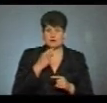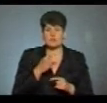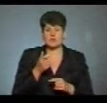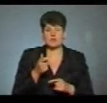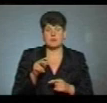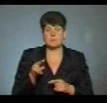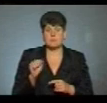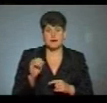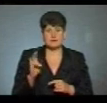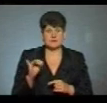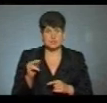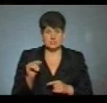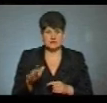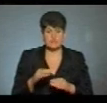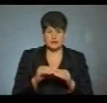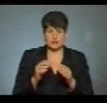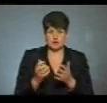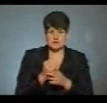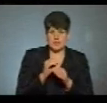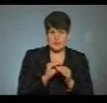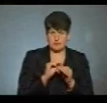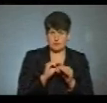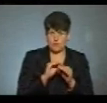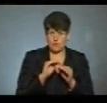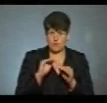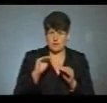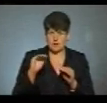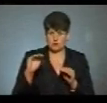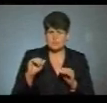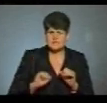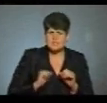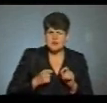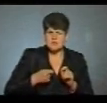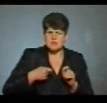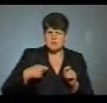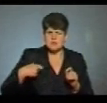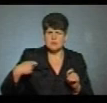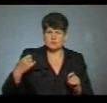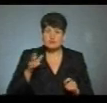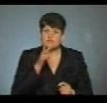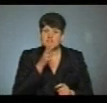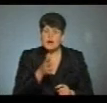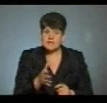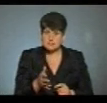ми досягли плато і ми намагаємося розтягти його в часі.